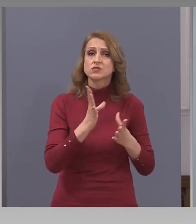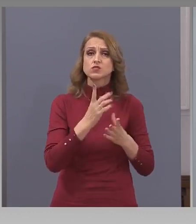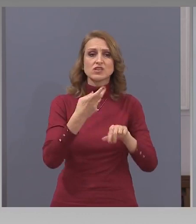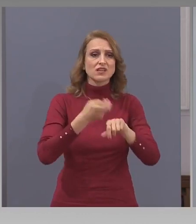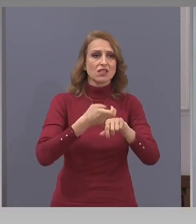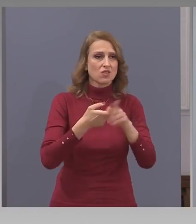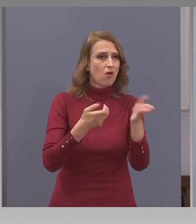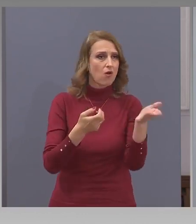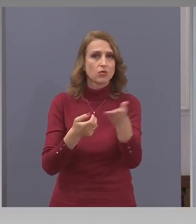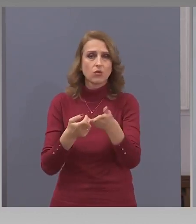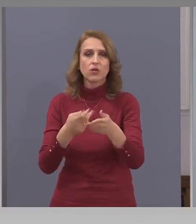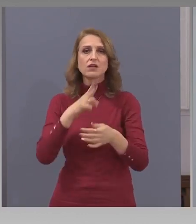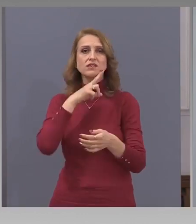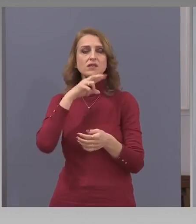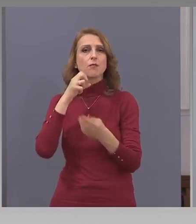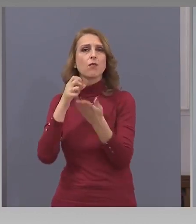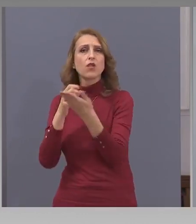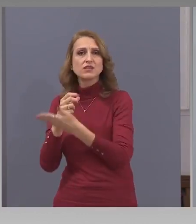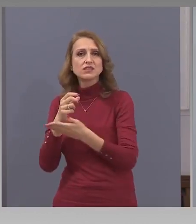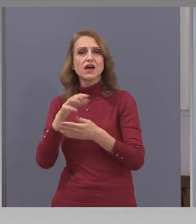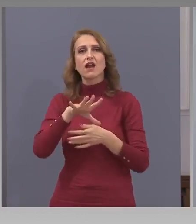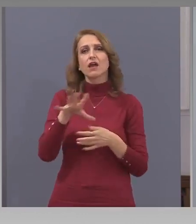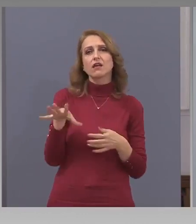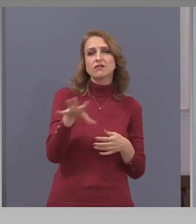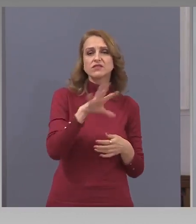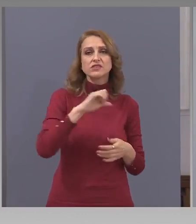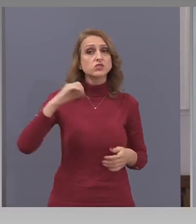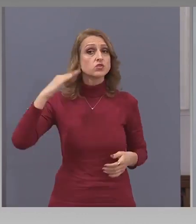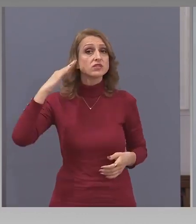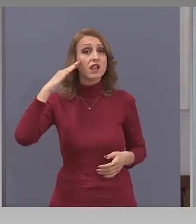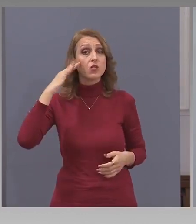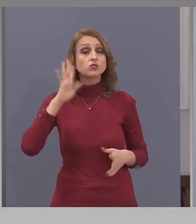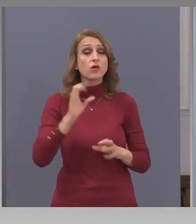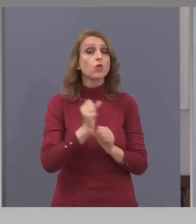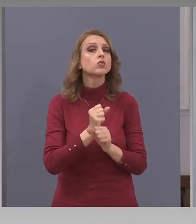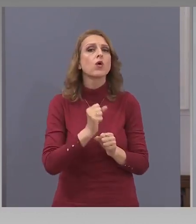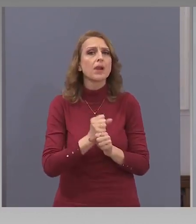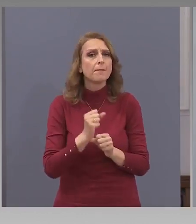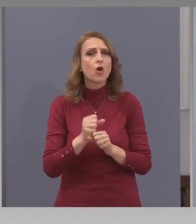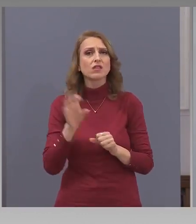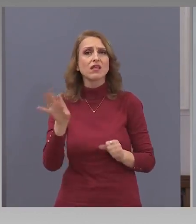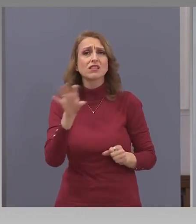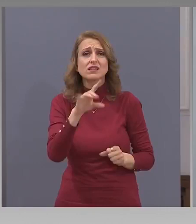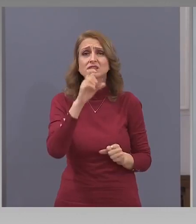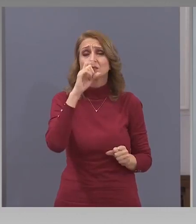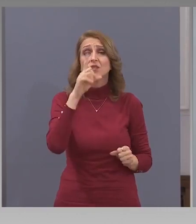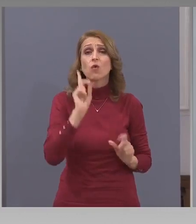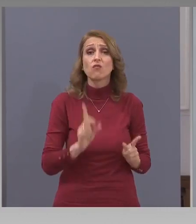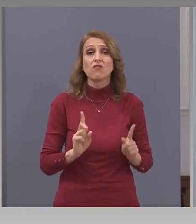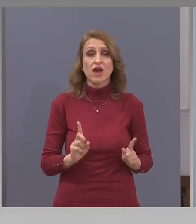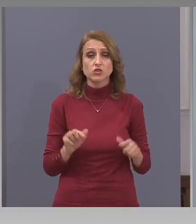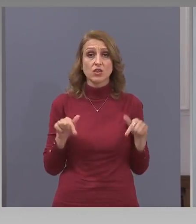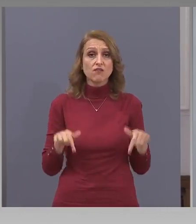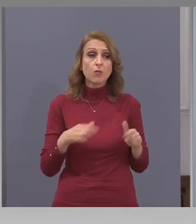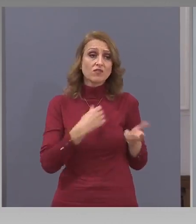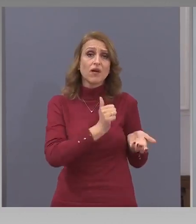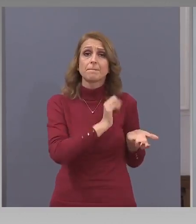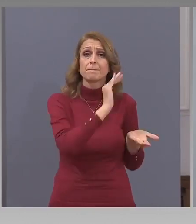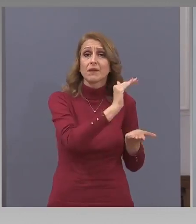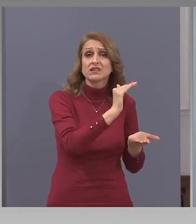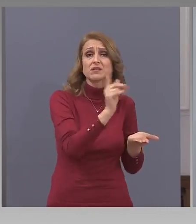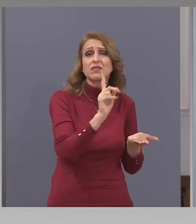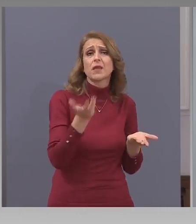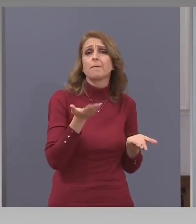и всички останали служби, които работят, социални, да не пропусна някой, за да кажат после, че съм я не уважил